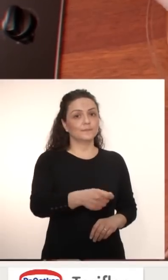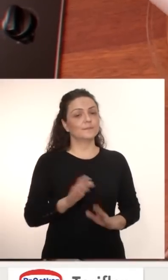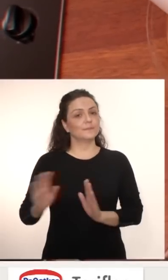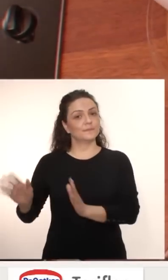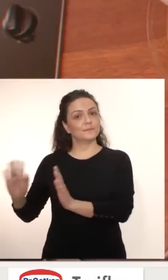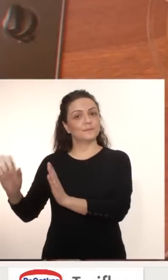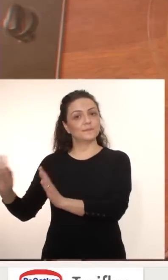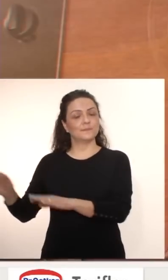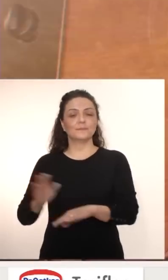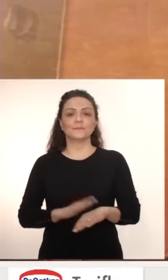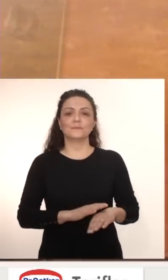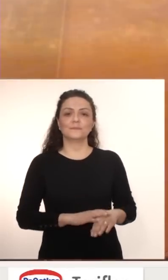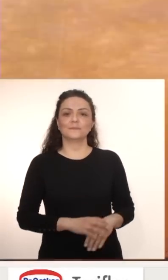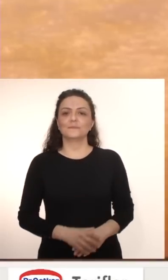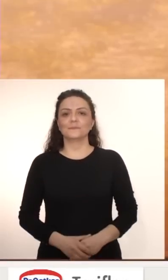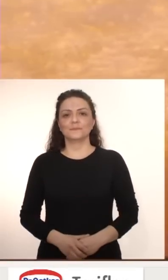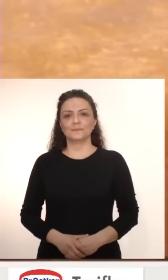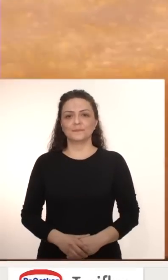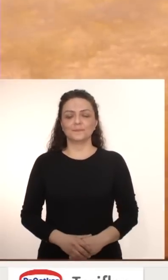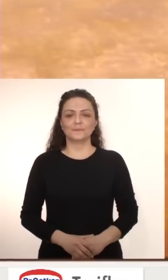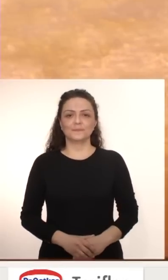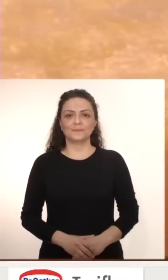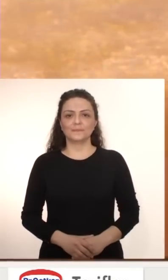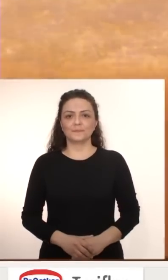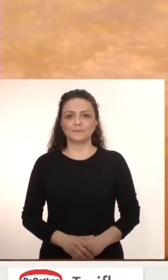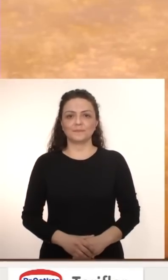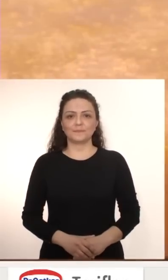Çırpmaya devam edin.